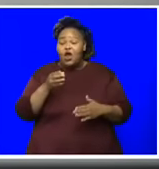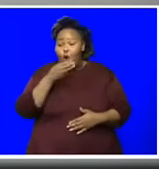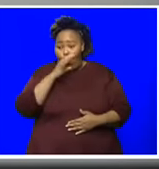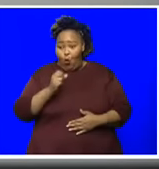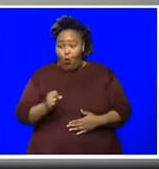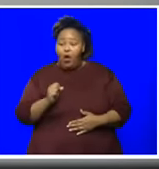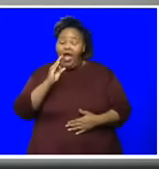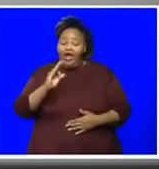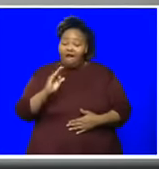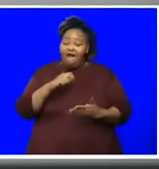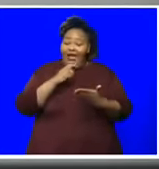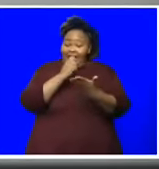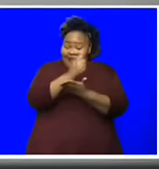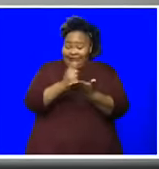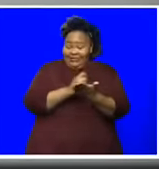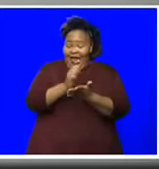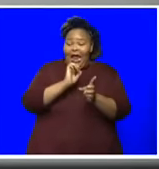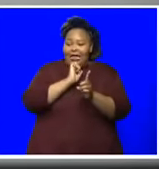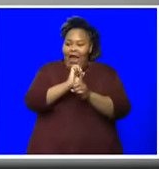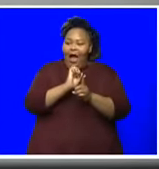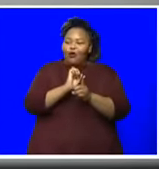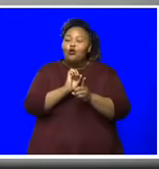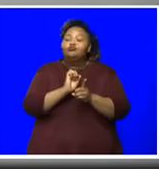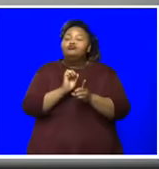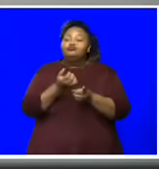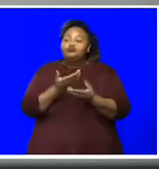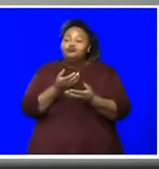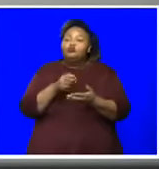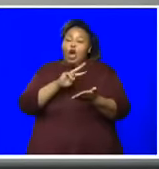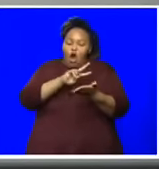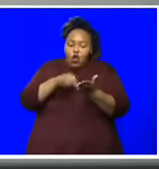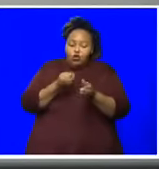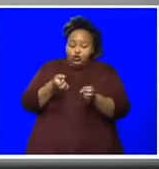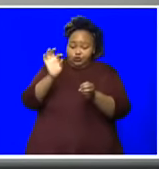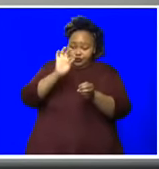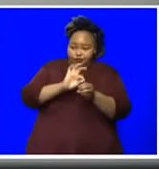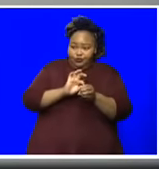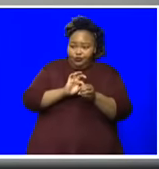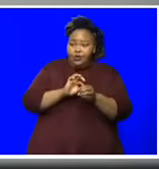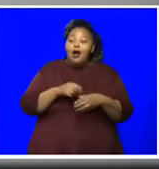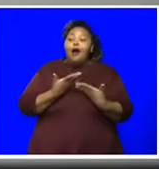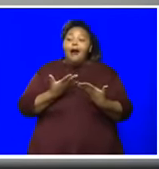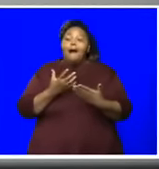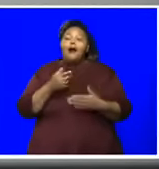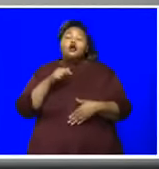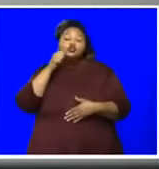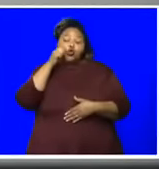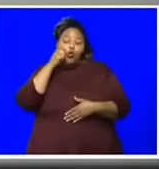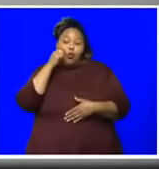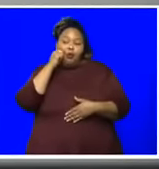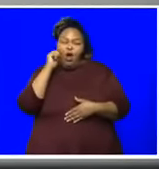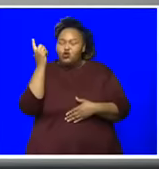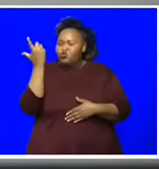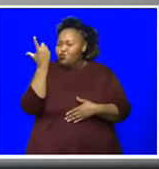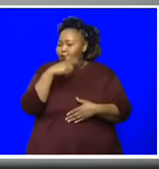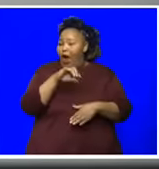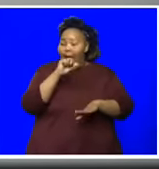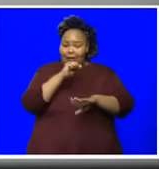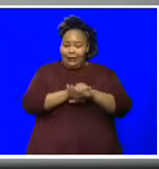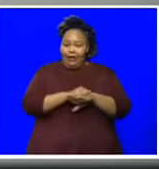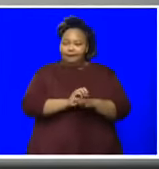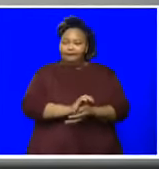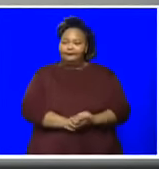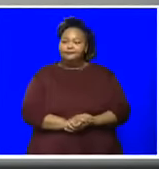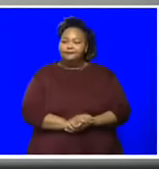uthi gco luju ngishona lesikhumba sakho siyamanyatela sibe sihle la kufike kusishaye khona lengicabanga ukuthi kuse yinzima